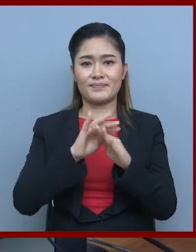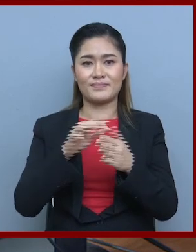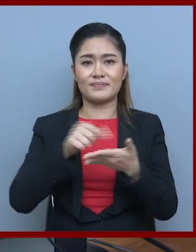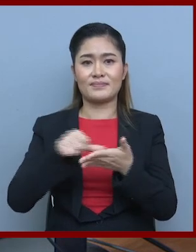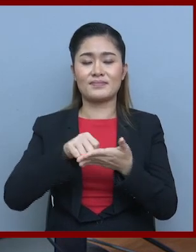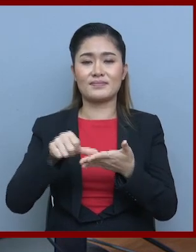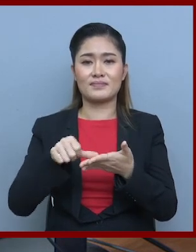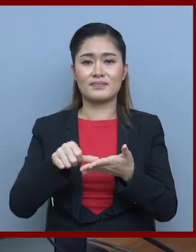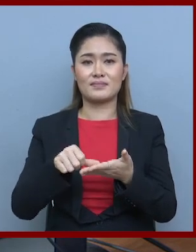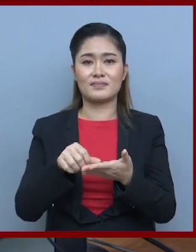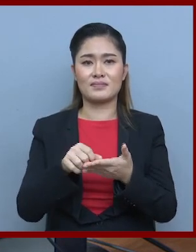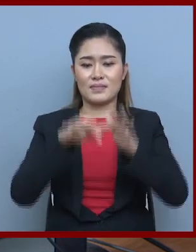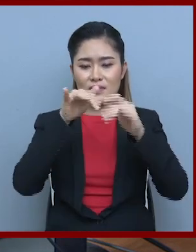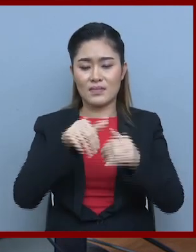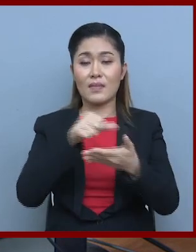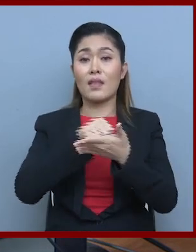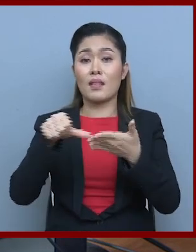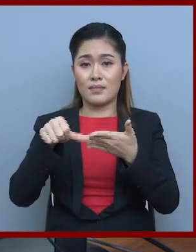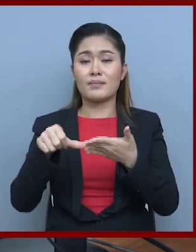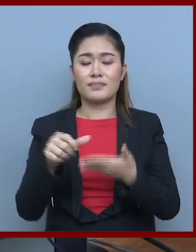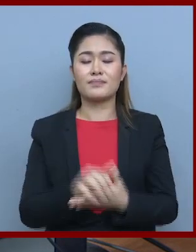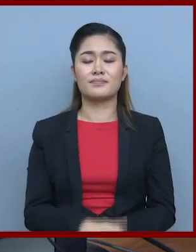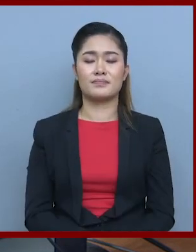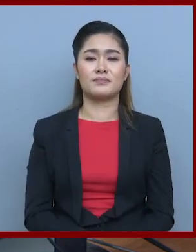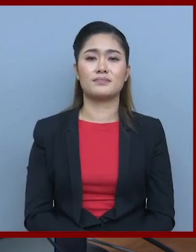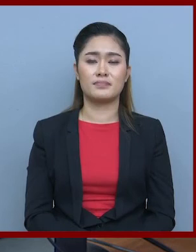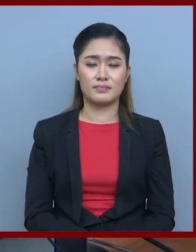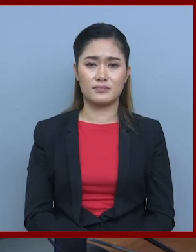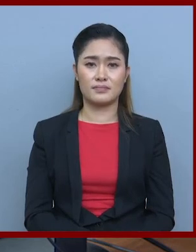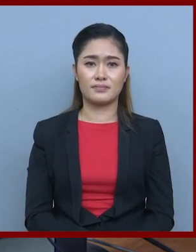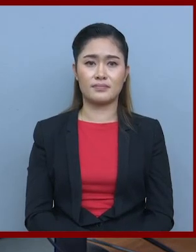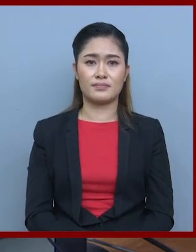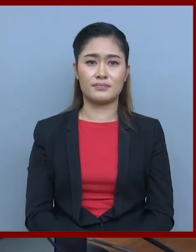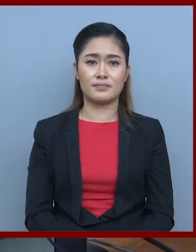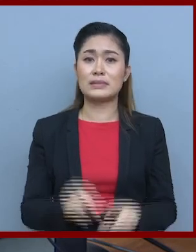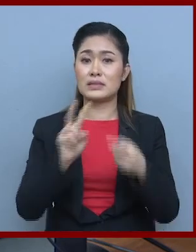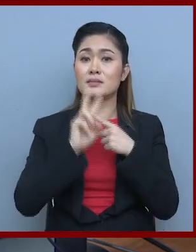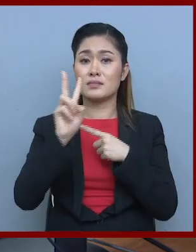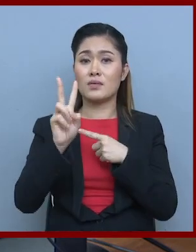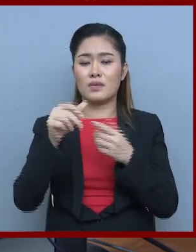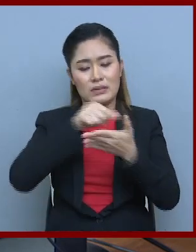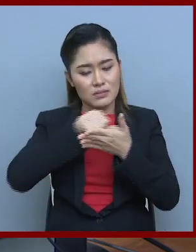SS Panel 1ก็เคลียร์อะไรออกเคลียร์แคปชั่นออกเช่นกัน SS Panel